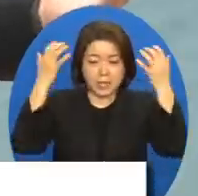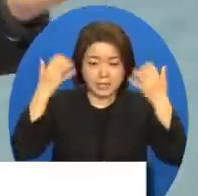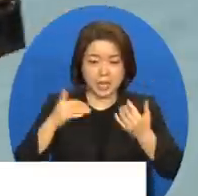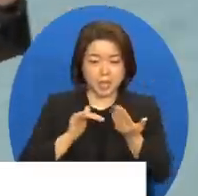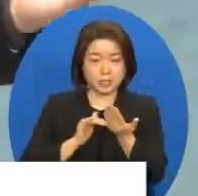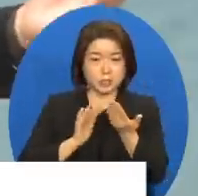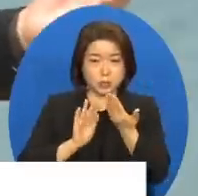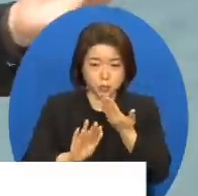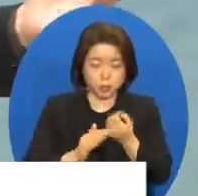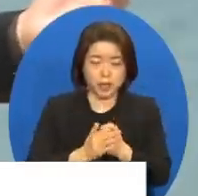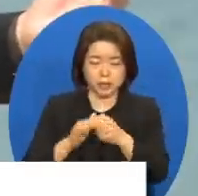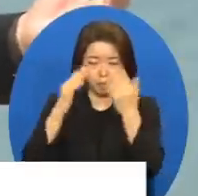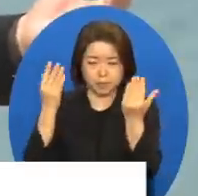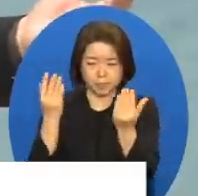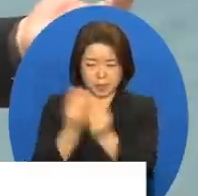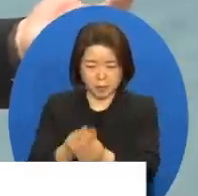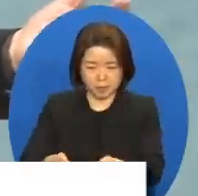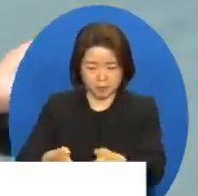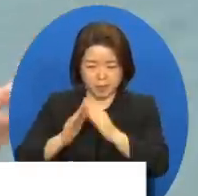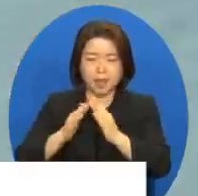지나면 완성이 돼요.